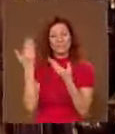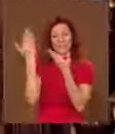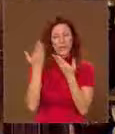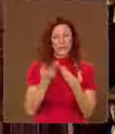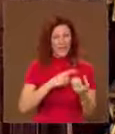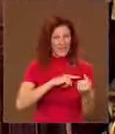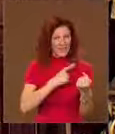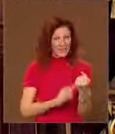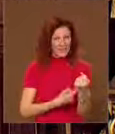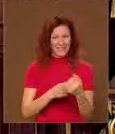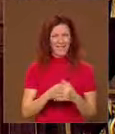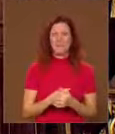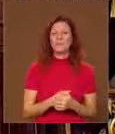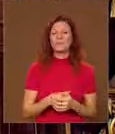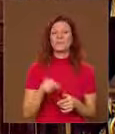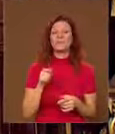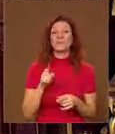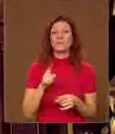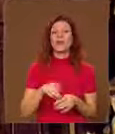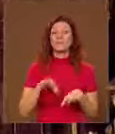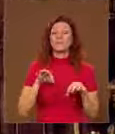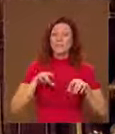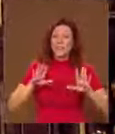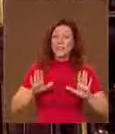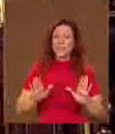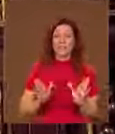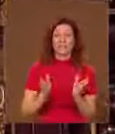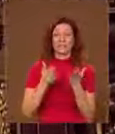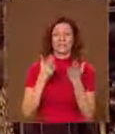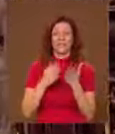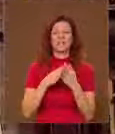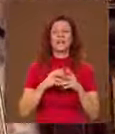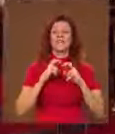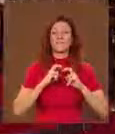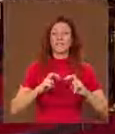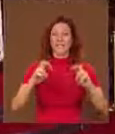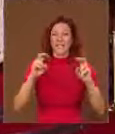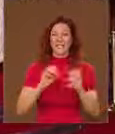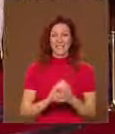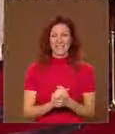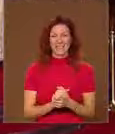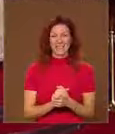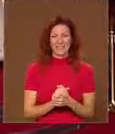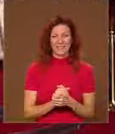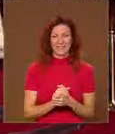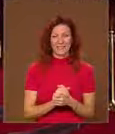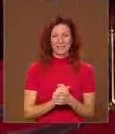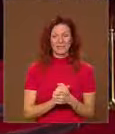А сега ще чуем и началния възглас за Светата Божествена литургия.